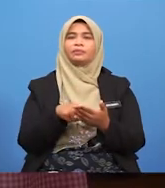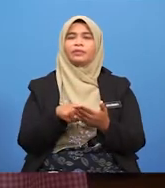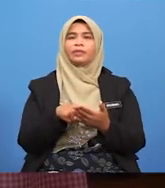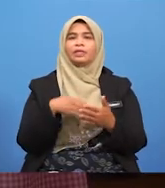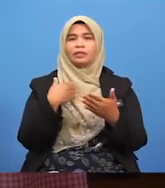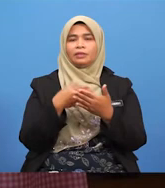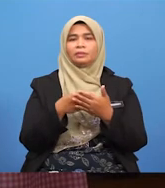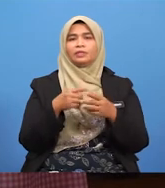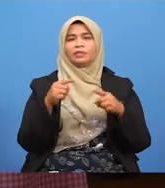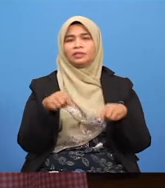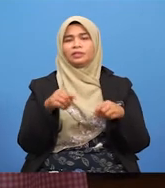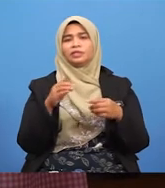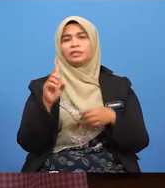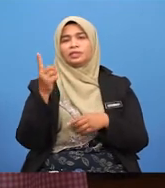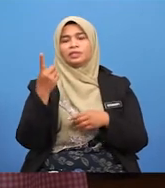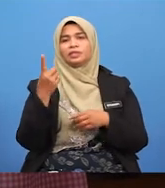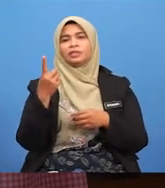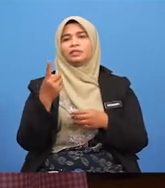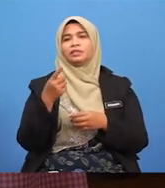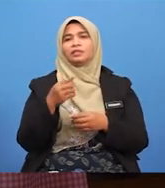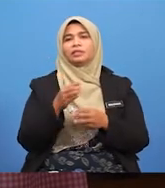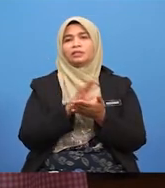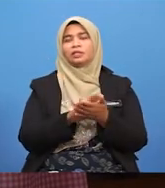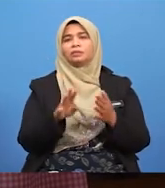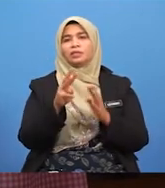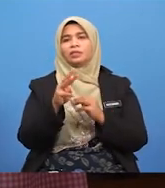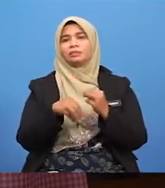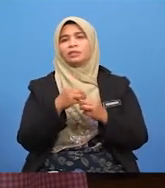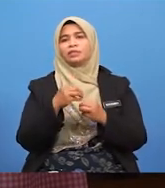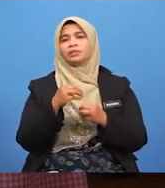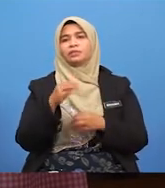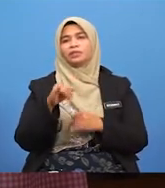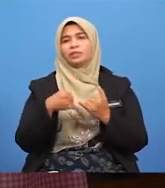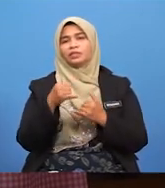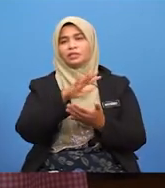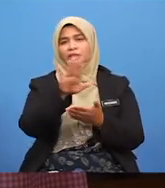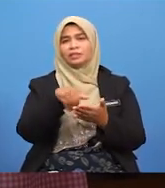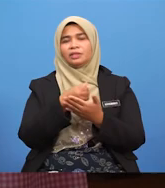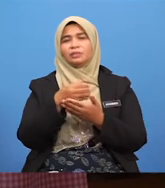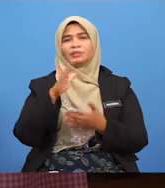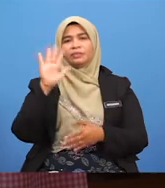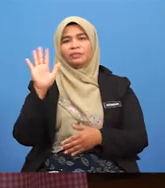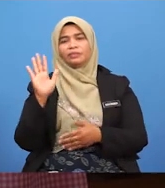sampai disini sahaja episode kali ini selamat maju jaya semua bye